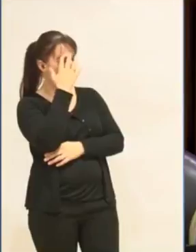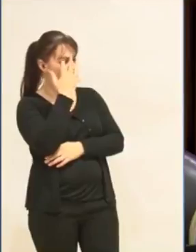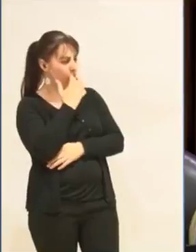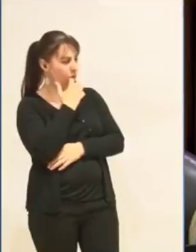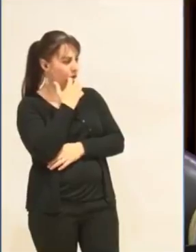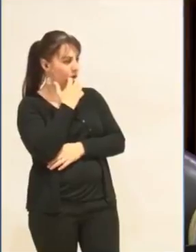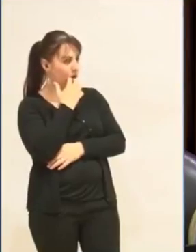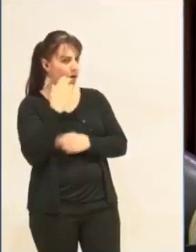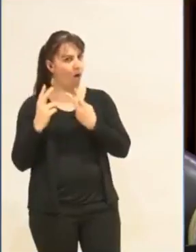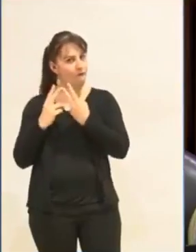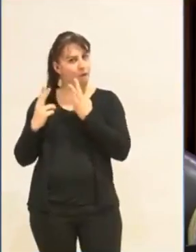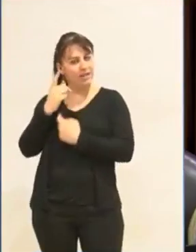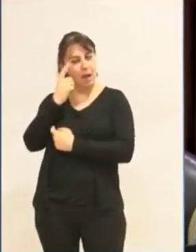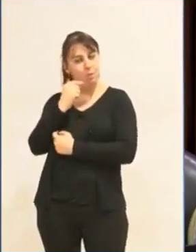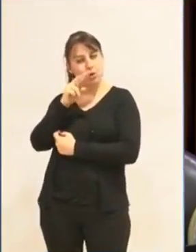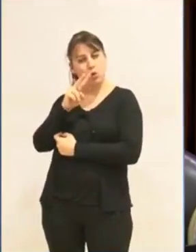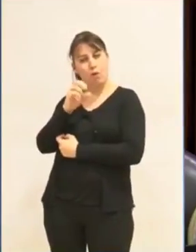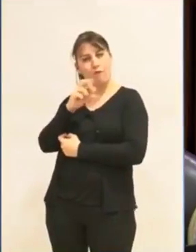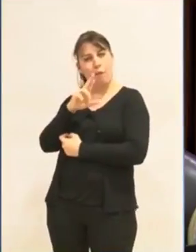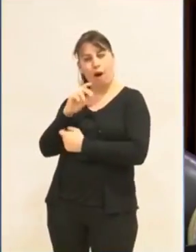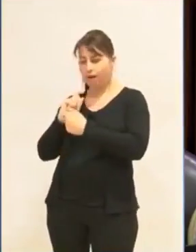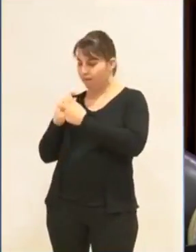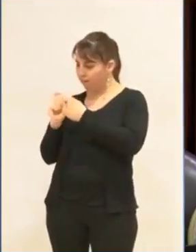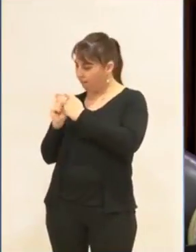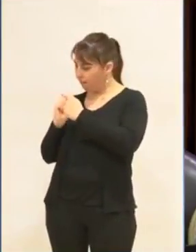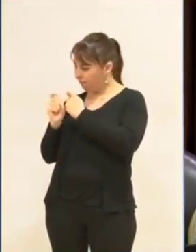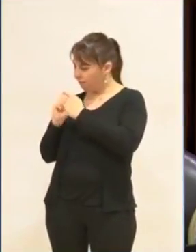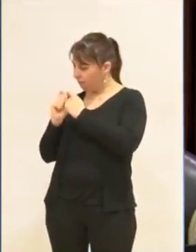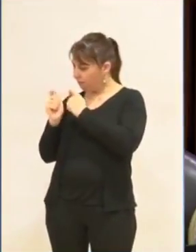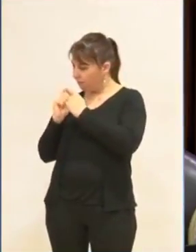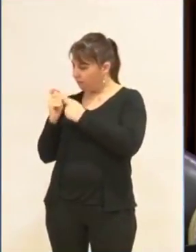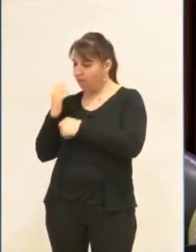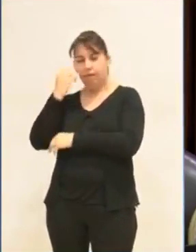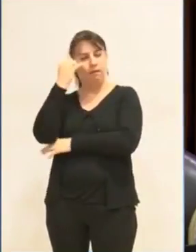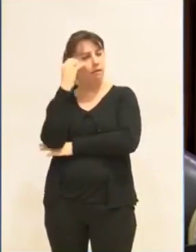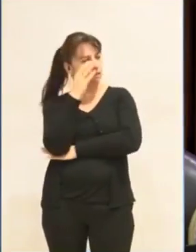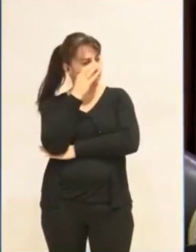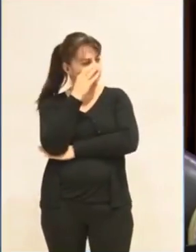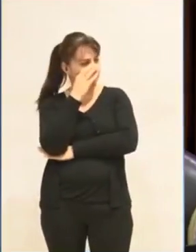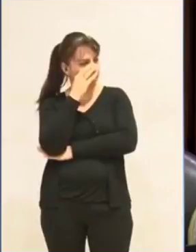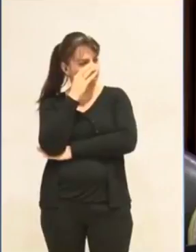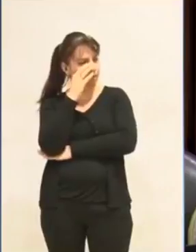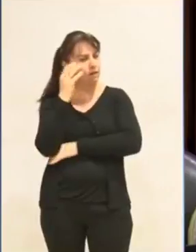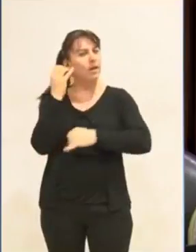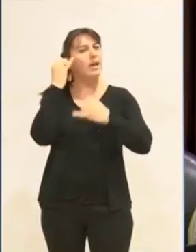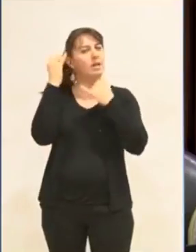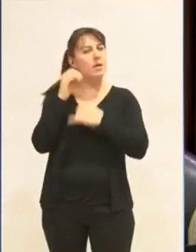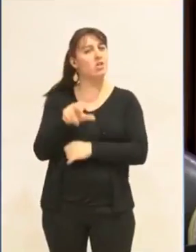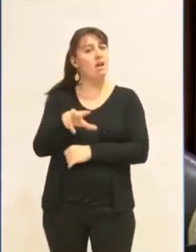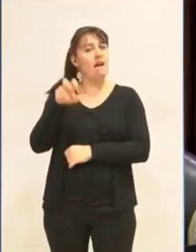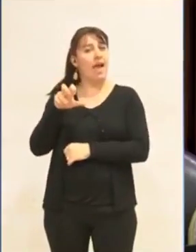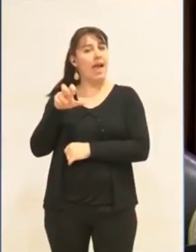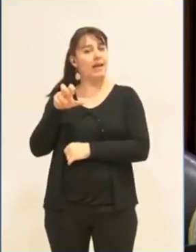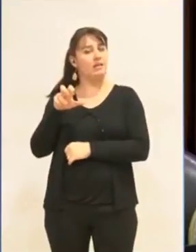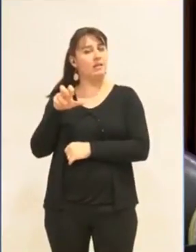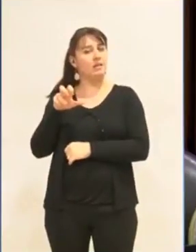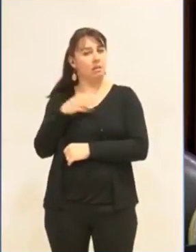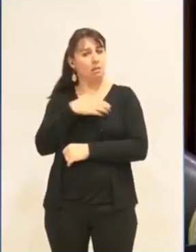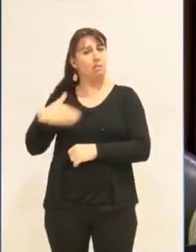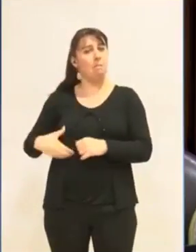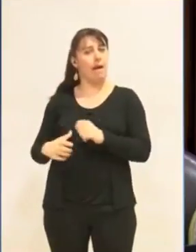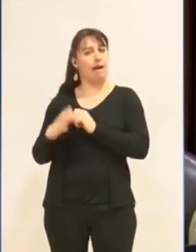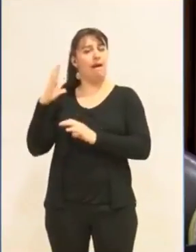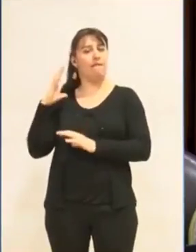mon voisin Patrice Voire, ce que nous aurions entendu au mandat précédent si une charte était